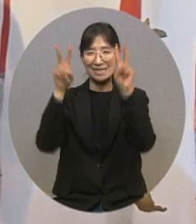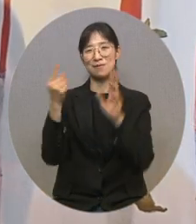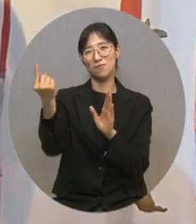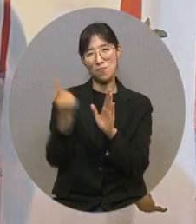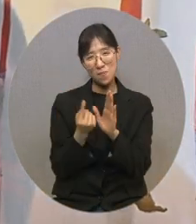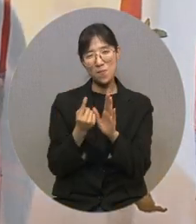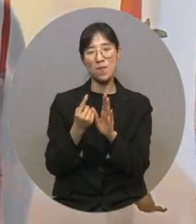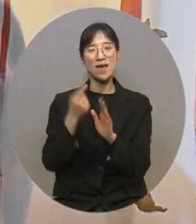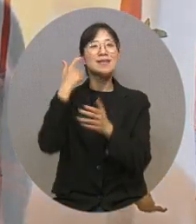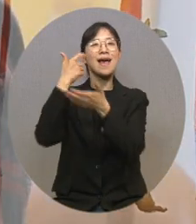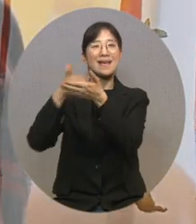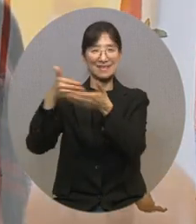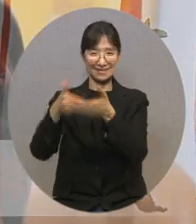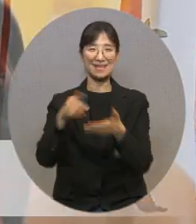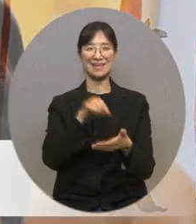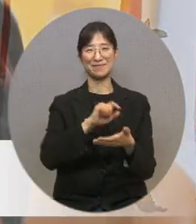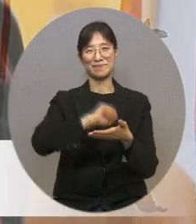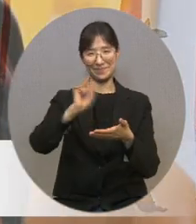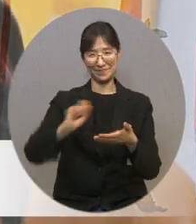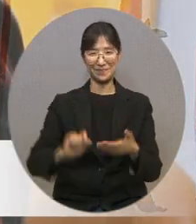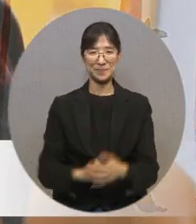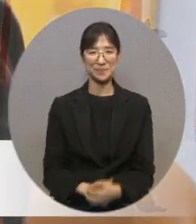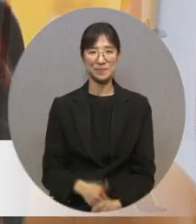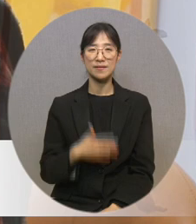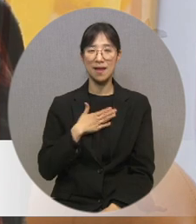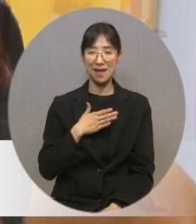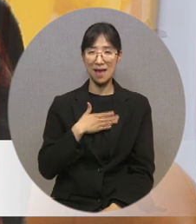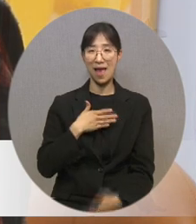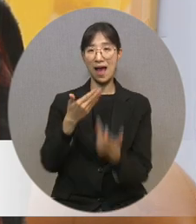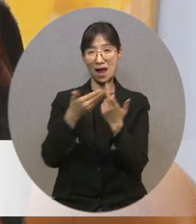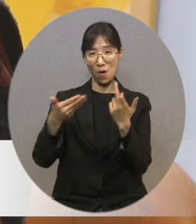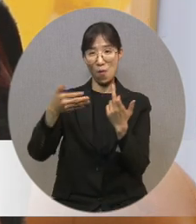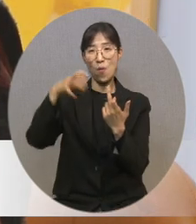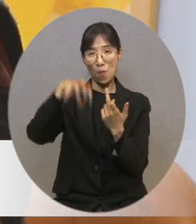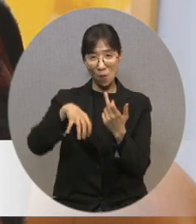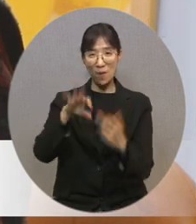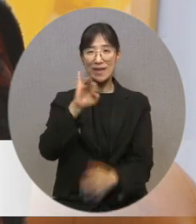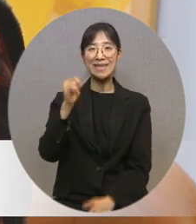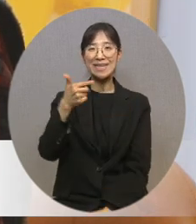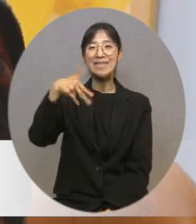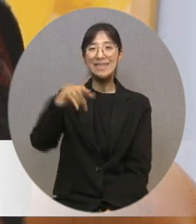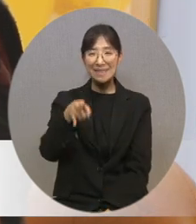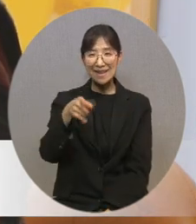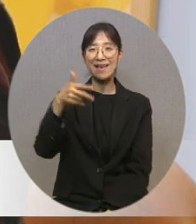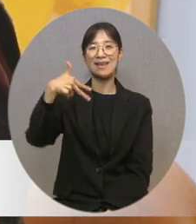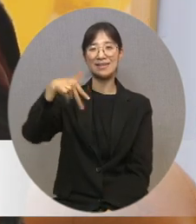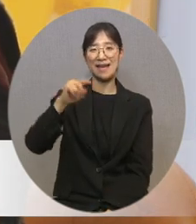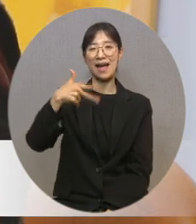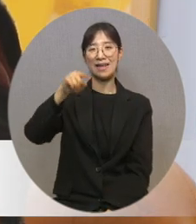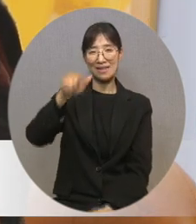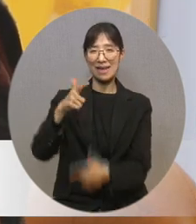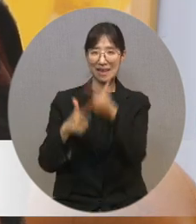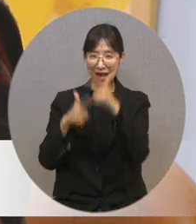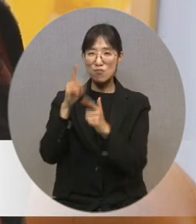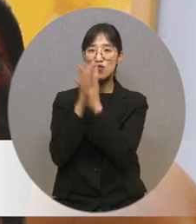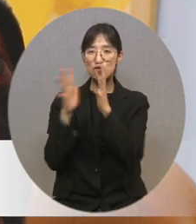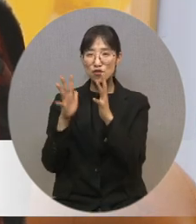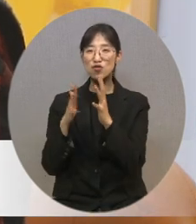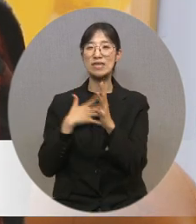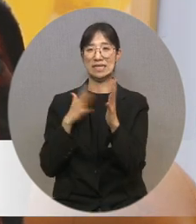상상해 그린 작품인데요. 제가 강원도 인제의 그 자작나무 숲을 직접